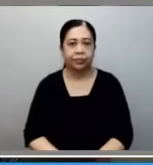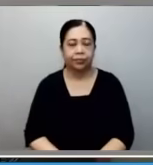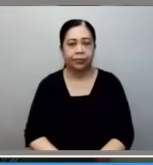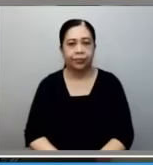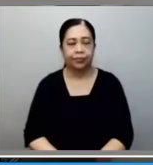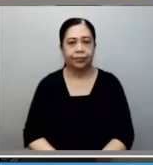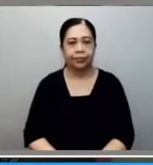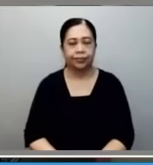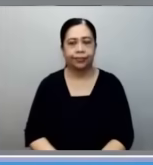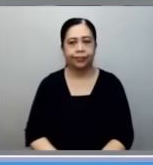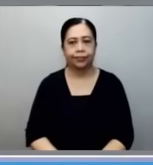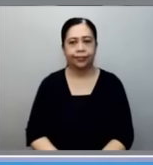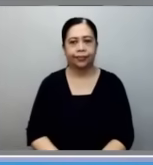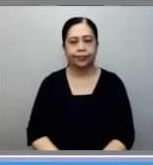News.